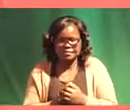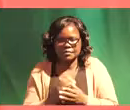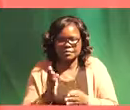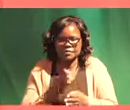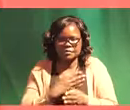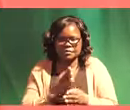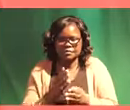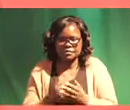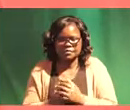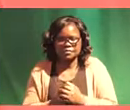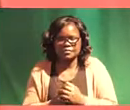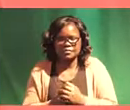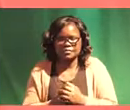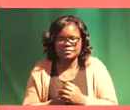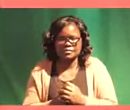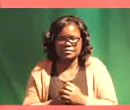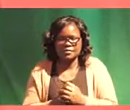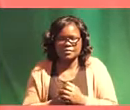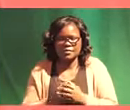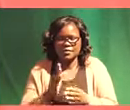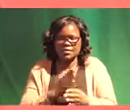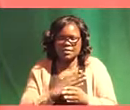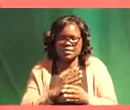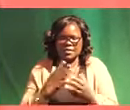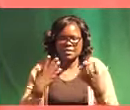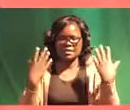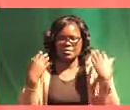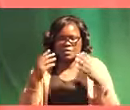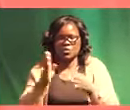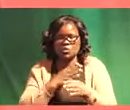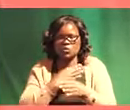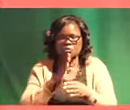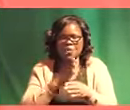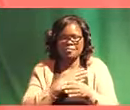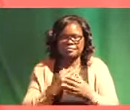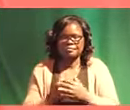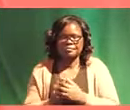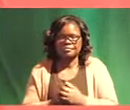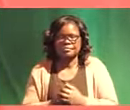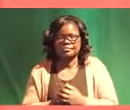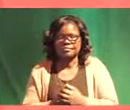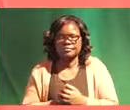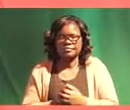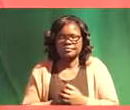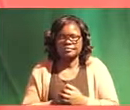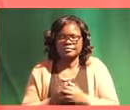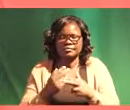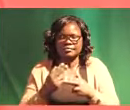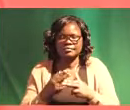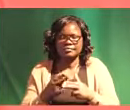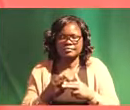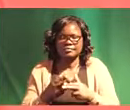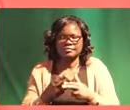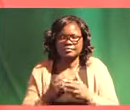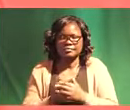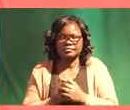kalomo kake roho kwa watelei. Leo nitakuimbia wimbo wa Kimeru. Mheshimiwa Rais, inaitwa kaina